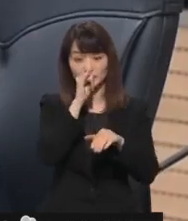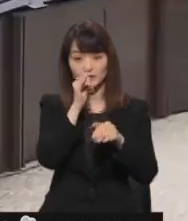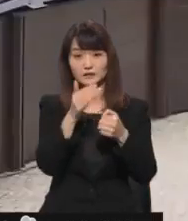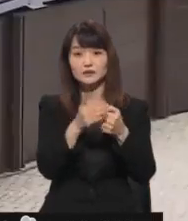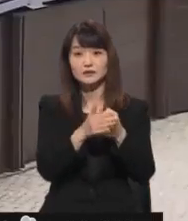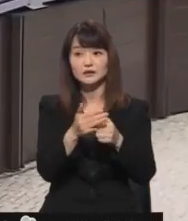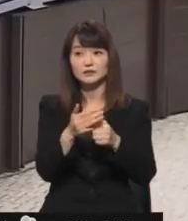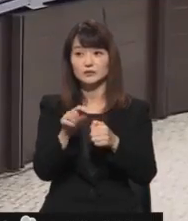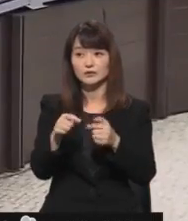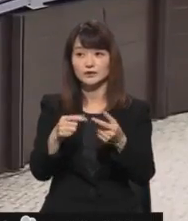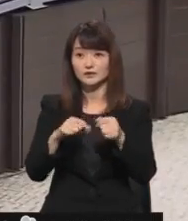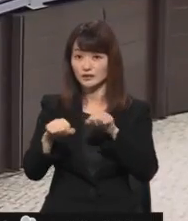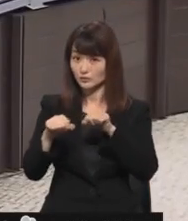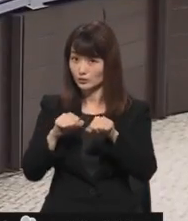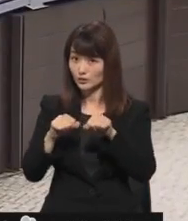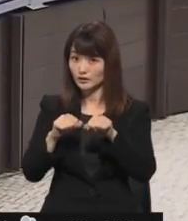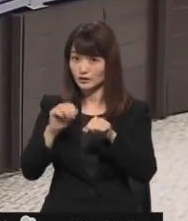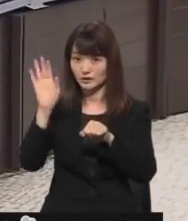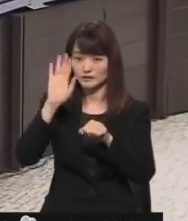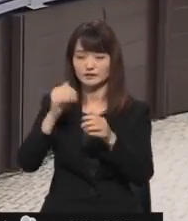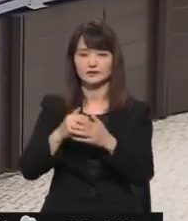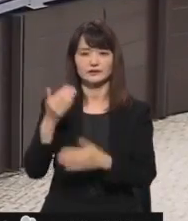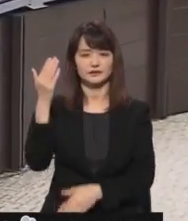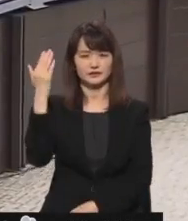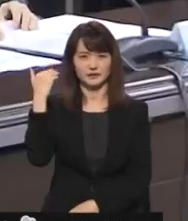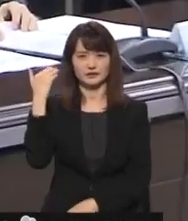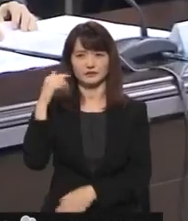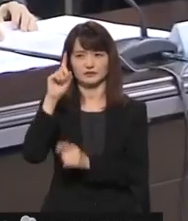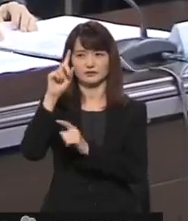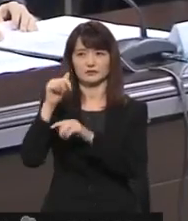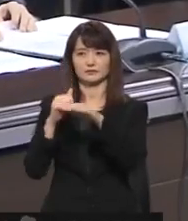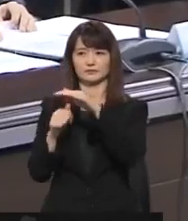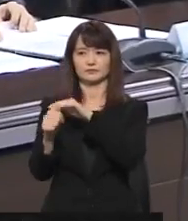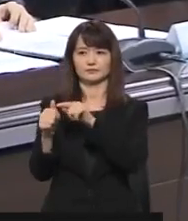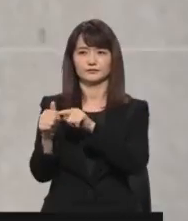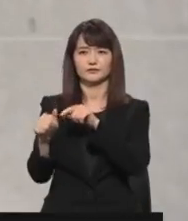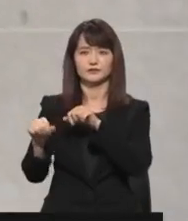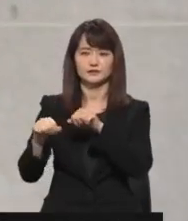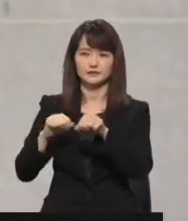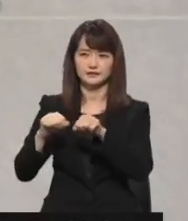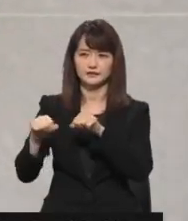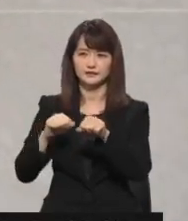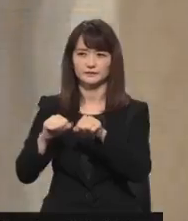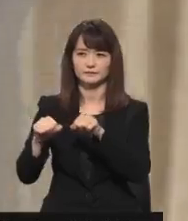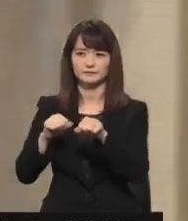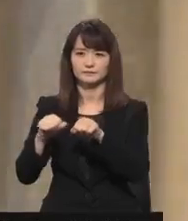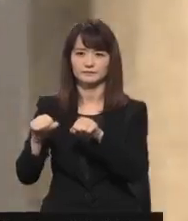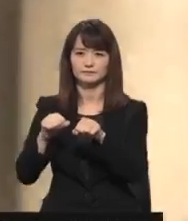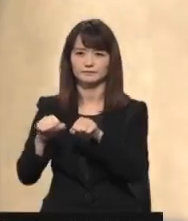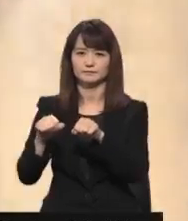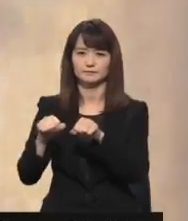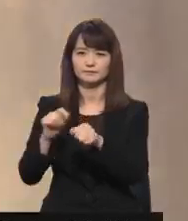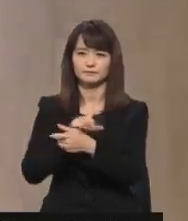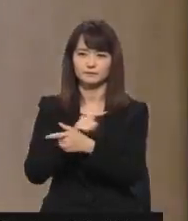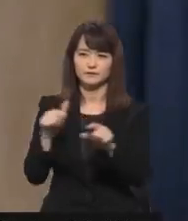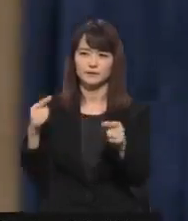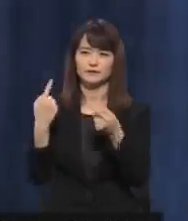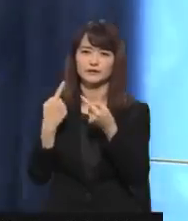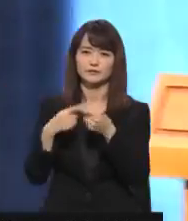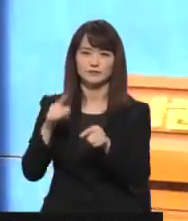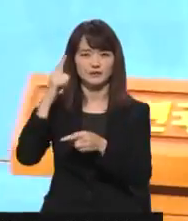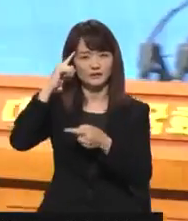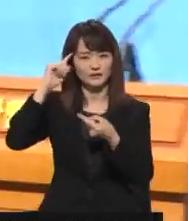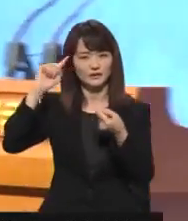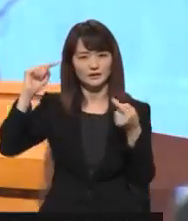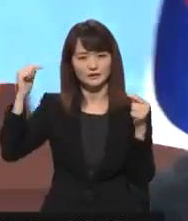하는가 저는 그렇게 생각하지 않습니다 과거부터 이 왔더니 주석 전 대표의 행동에 대해서는 여러가지 평가들이 좀 엇갈릴